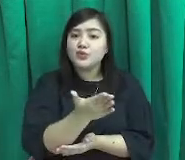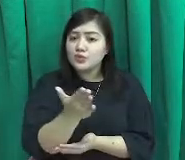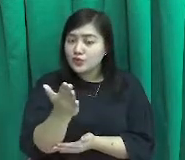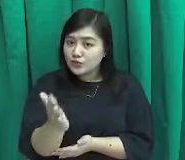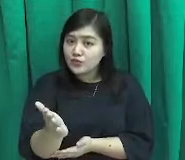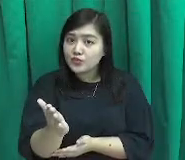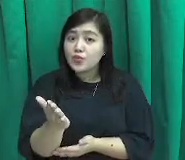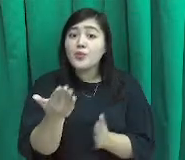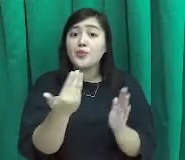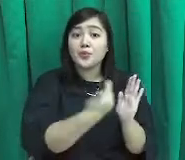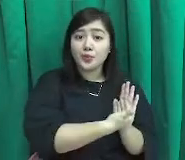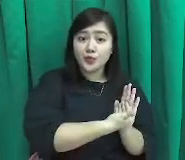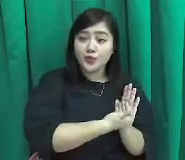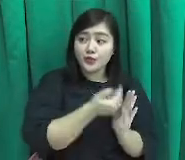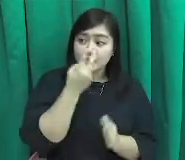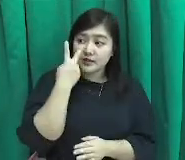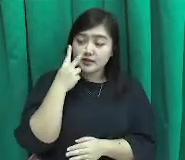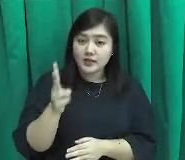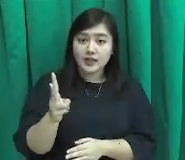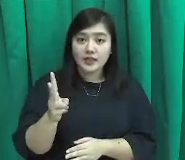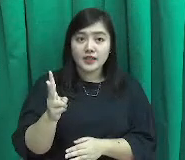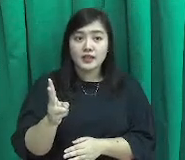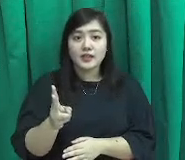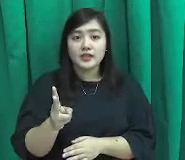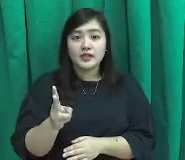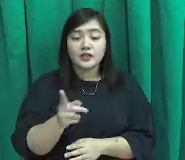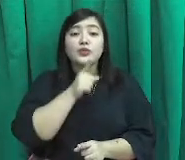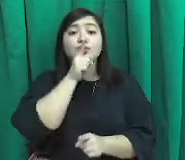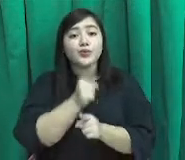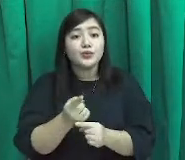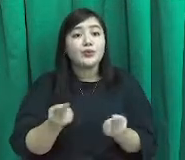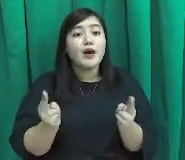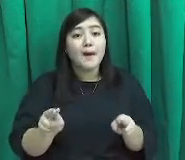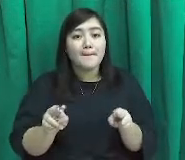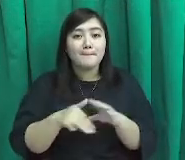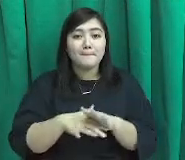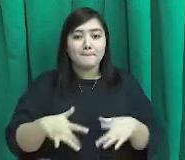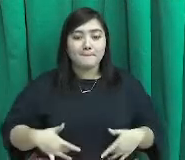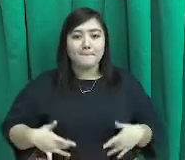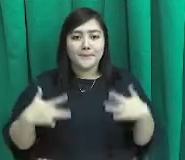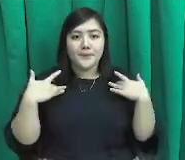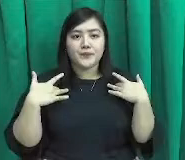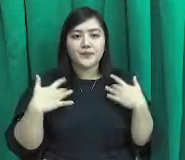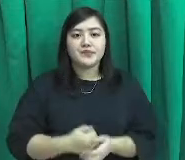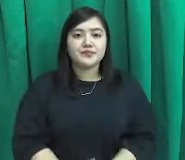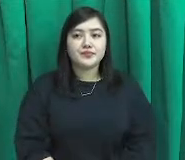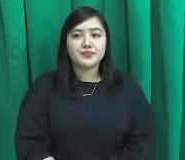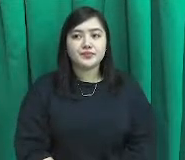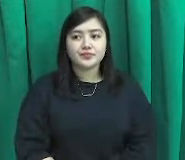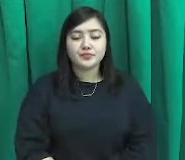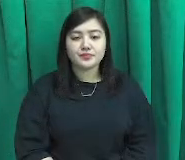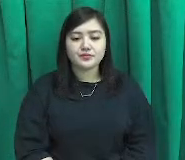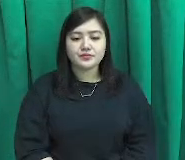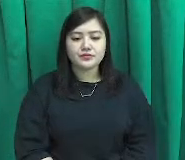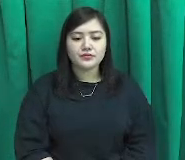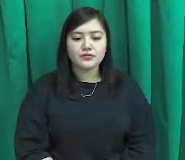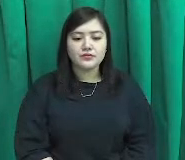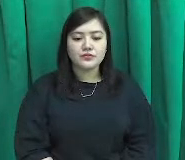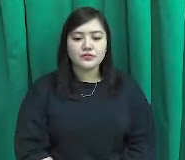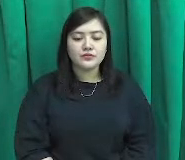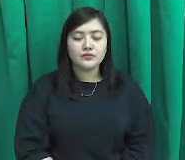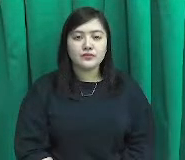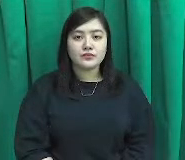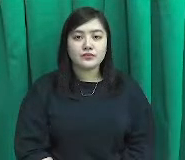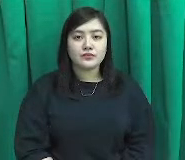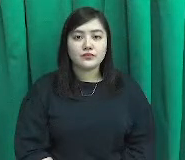buhay. Alright? Inuulit ko, kaya tayo nagkakaroon ng guestings dito para makita natin ang realidad ng buhay